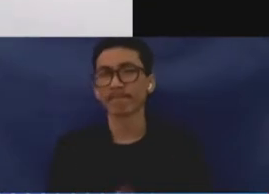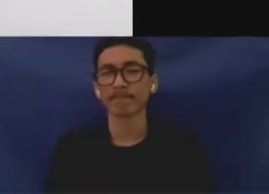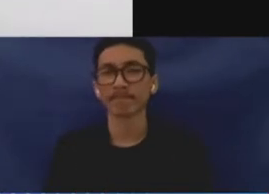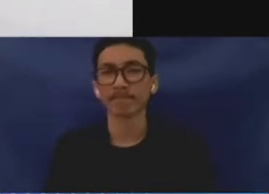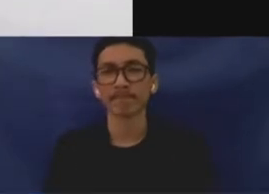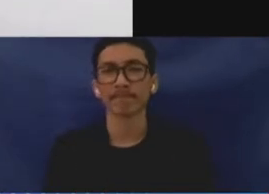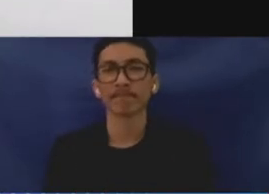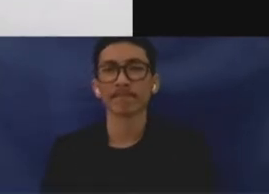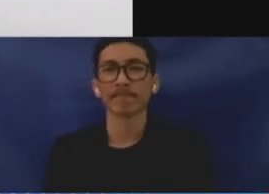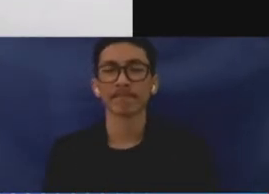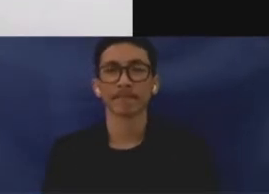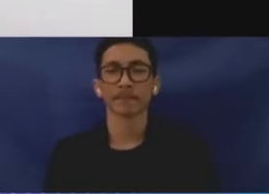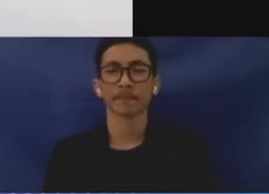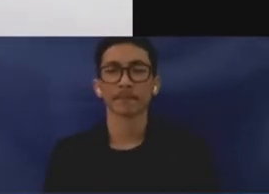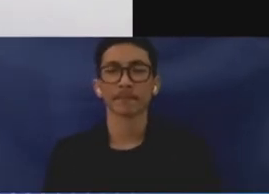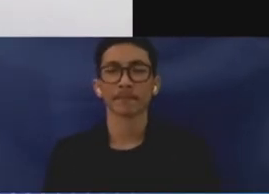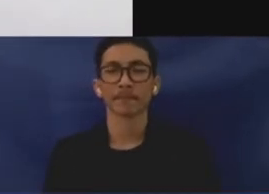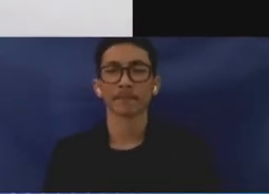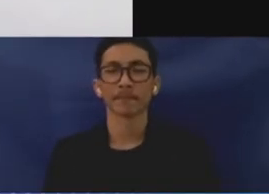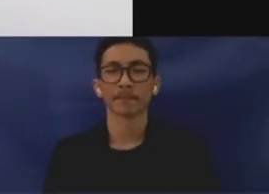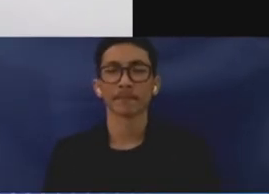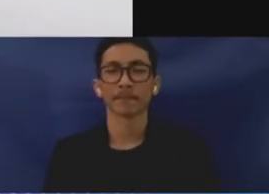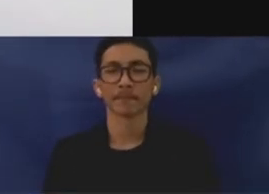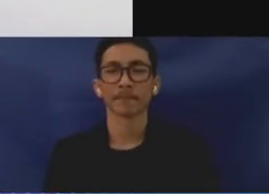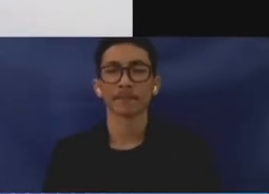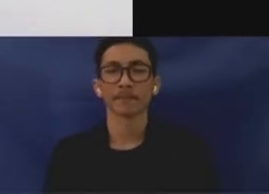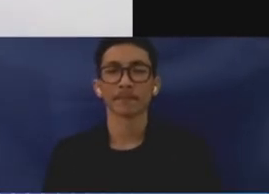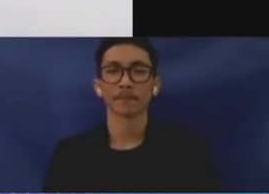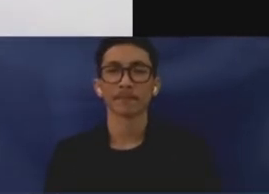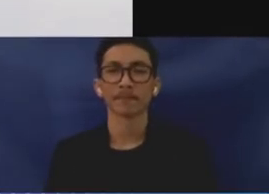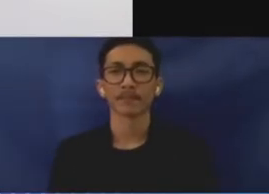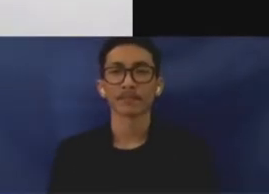dia bisa survive di NICU, dia bisa